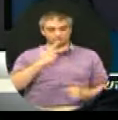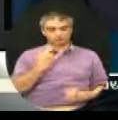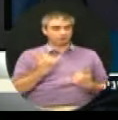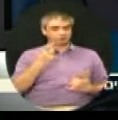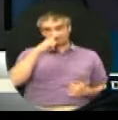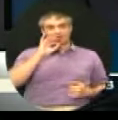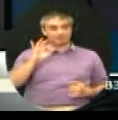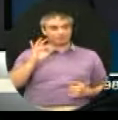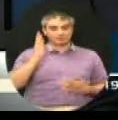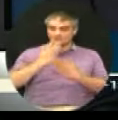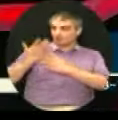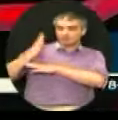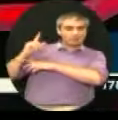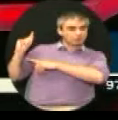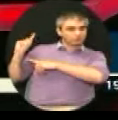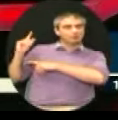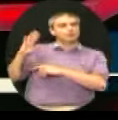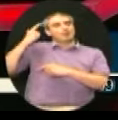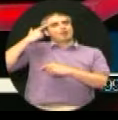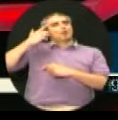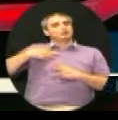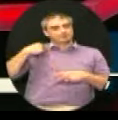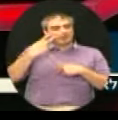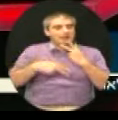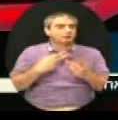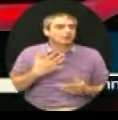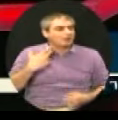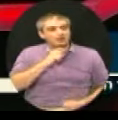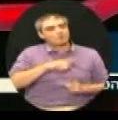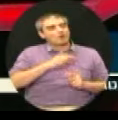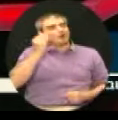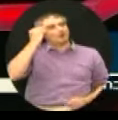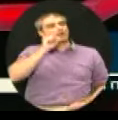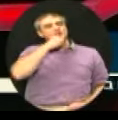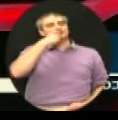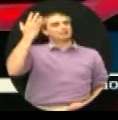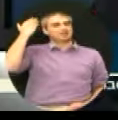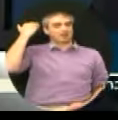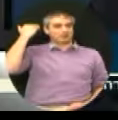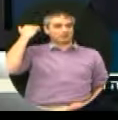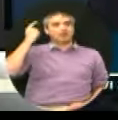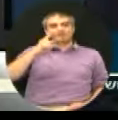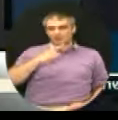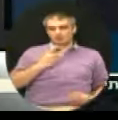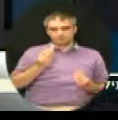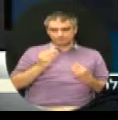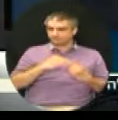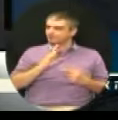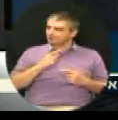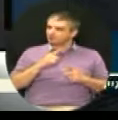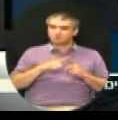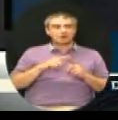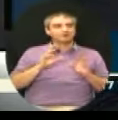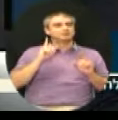עכשיו שהאבות שלהם הלכו לעולמם, הם פתאום חוזרים לזה, מלאי נוסטלגיה. אבל גם, נבוא נוסיף המון